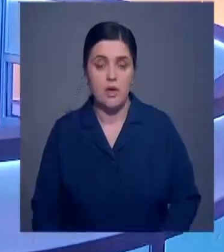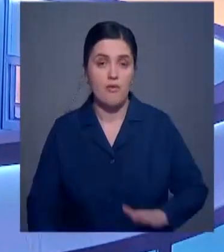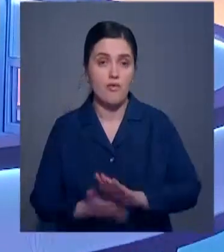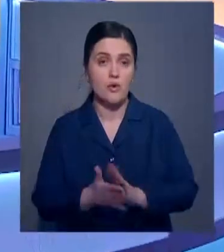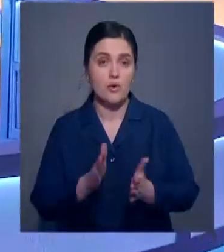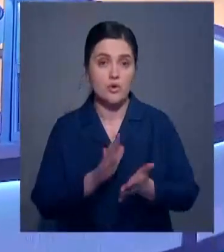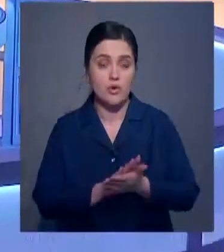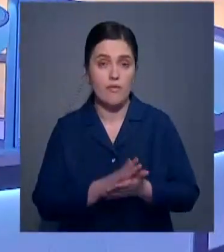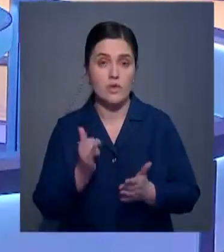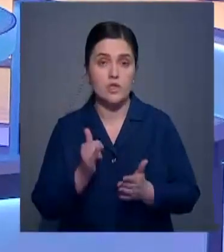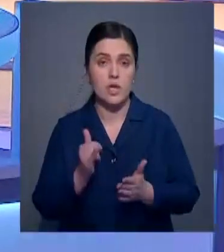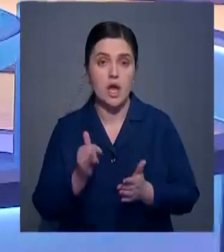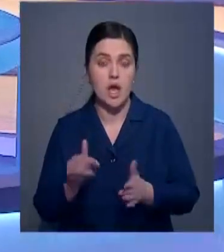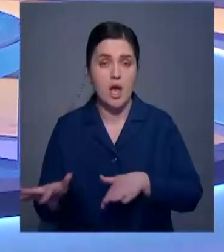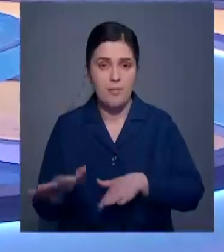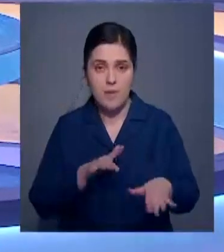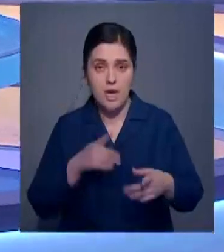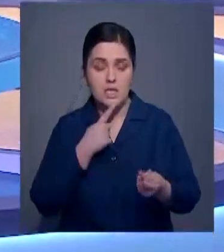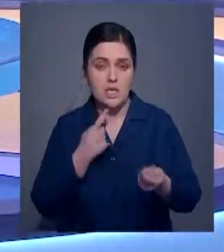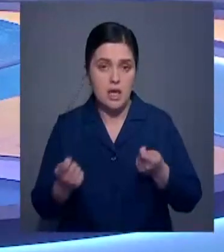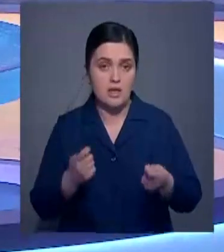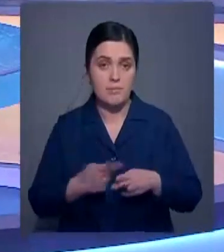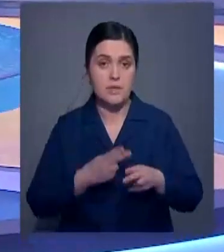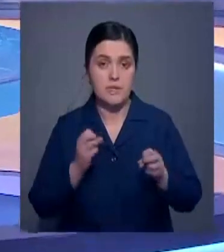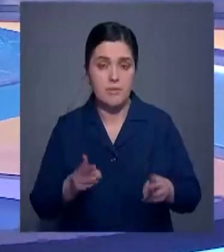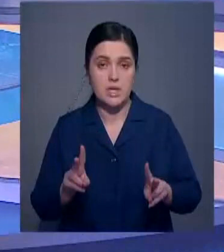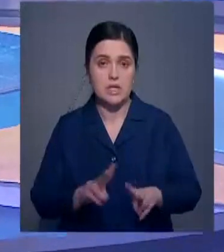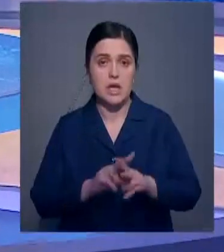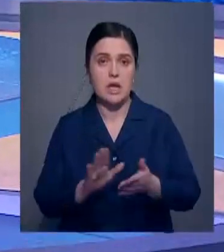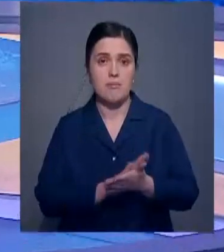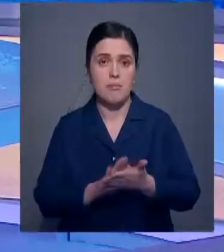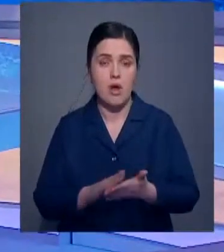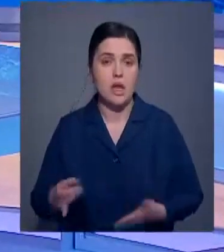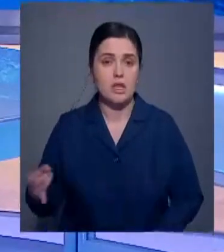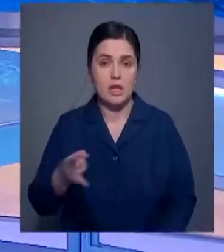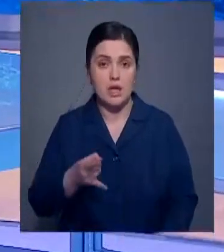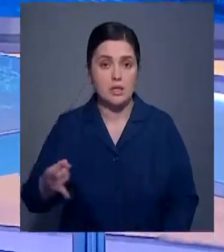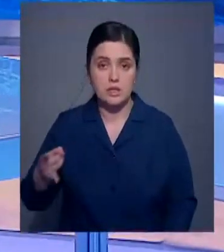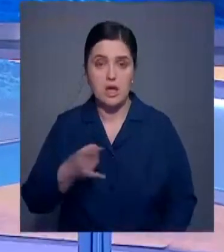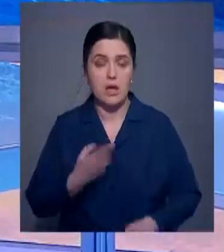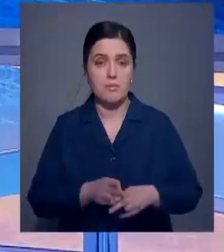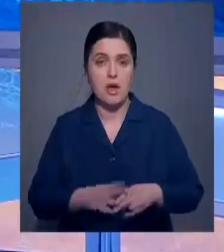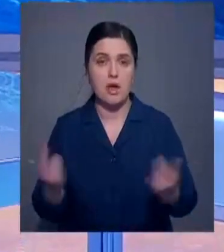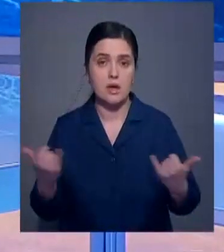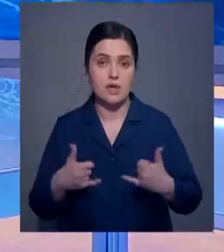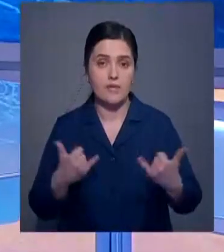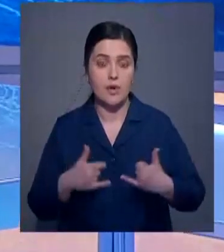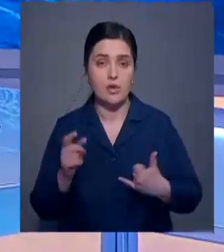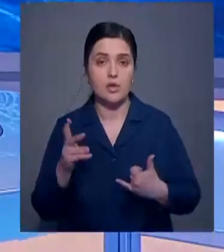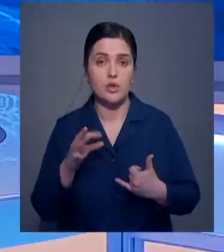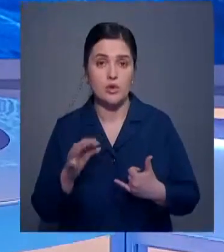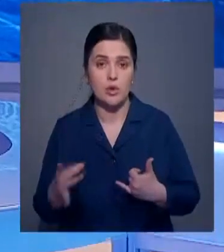В условиях повышенных мер санитарной безопасности в столице ежедневно проводят дезинфекцию такси. Для этого используют безопасный раствор хлора